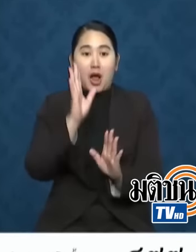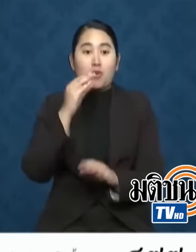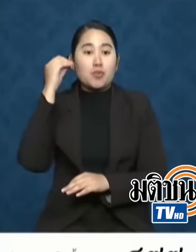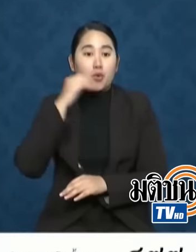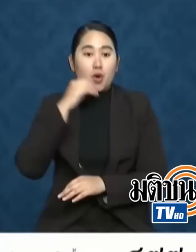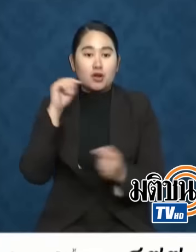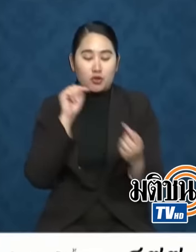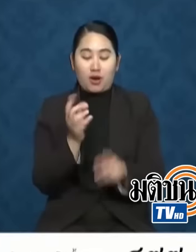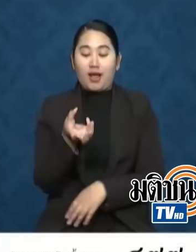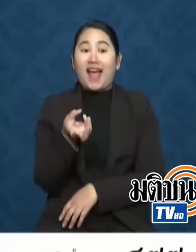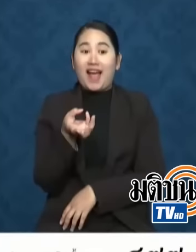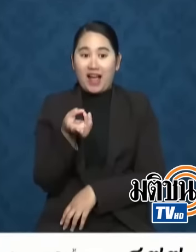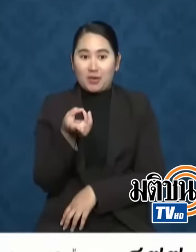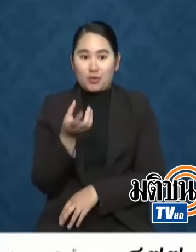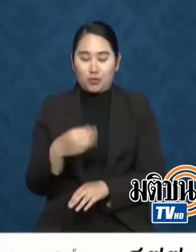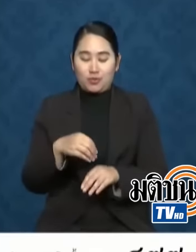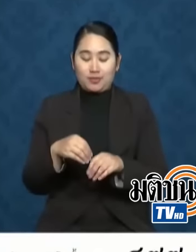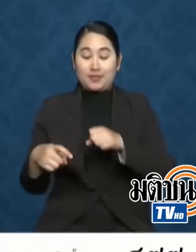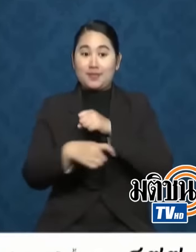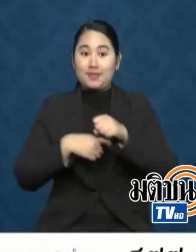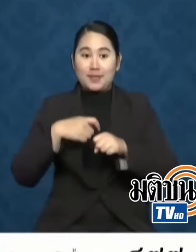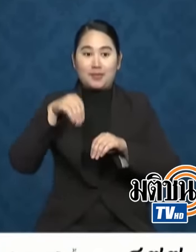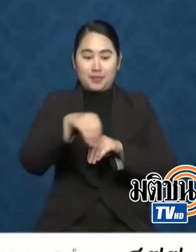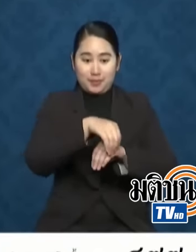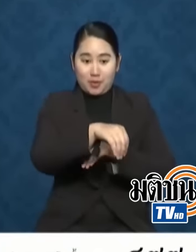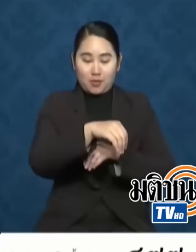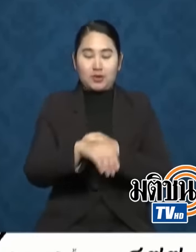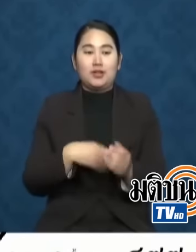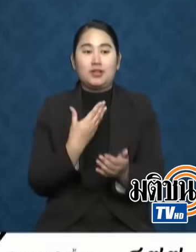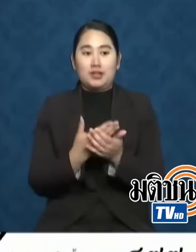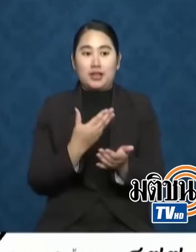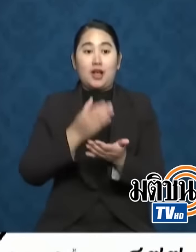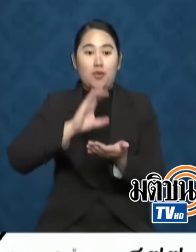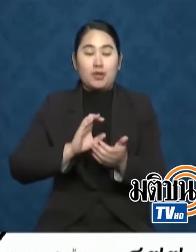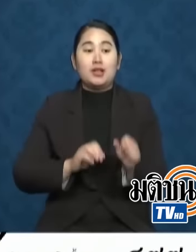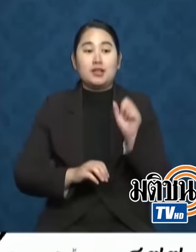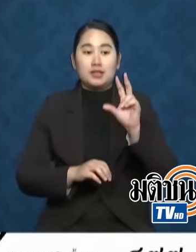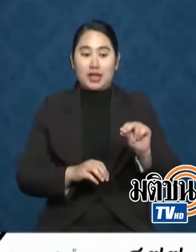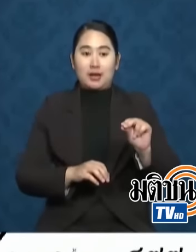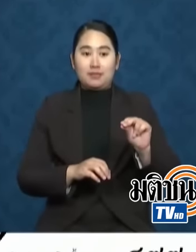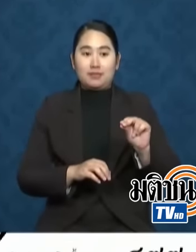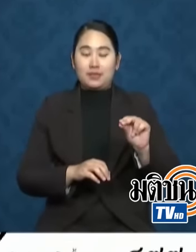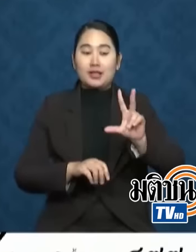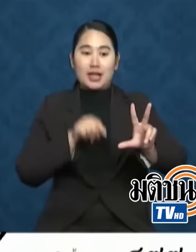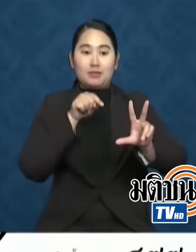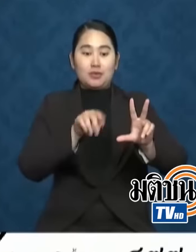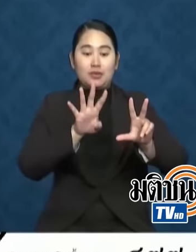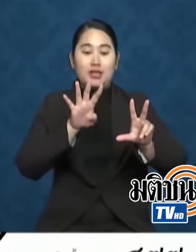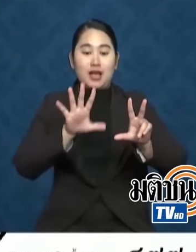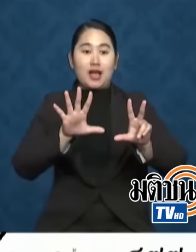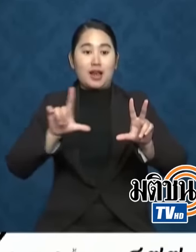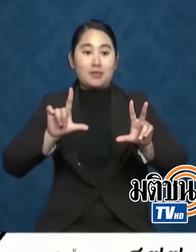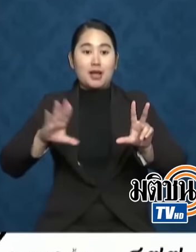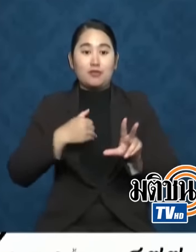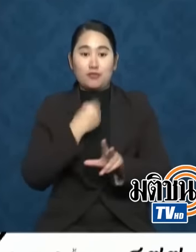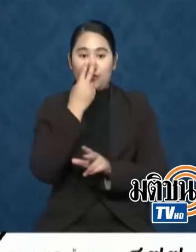รื่องนาข้าวงบประมาณมีเท่าไหร่ 3.45 ล้านบาทในการทำแปลงข้าวต้นแบบไม่เผาที่สุพรร